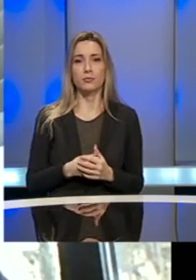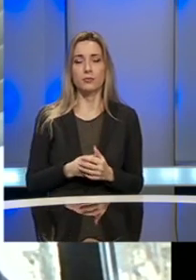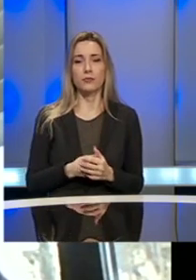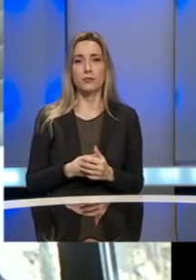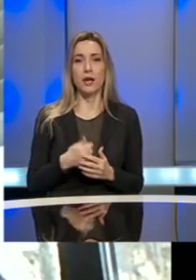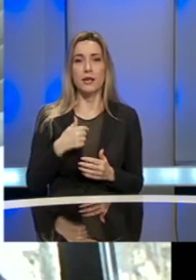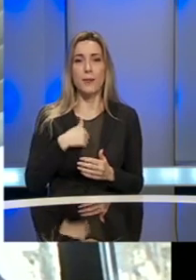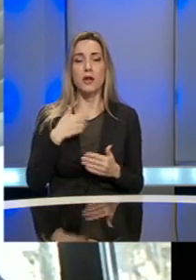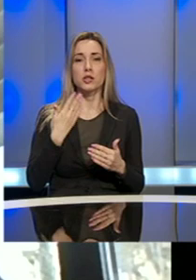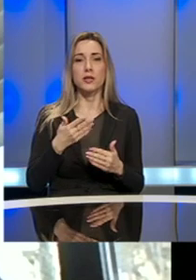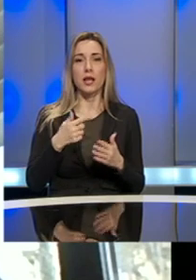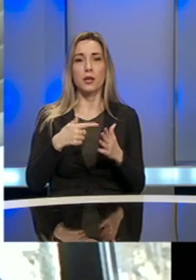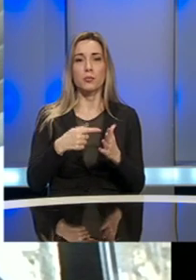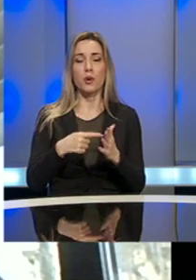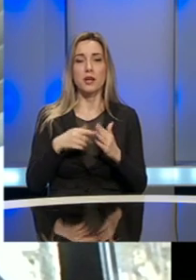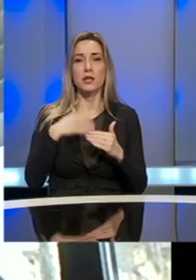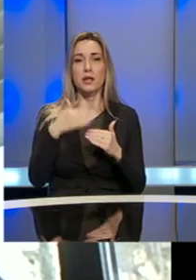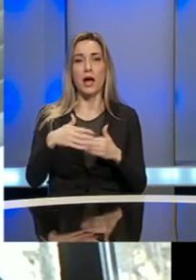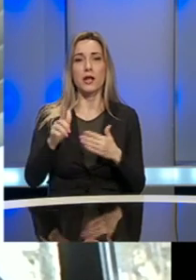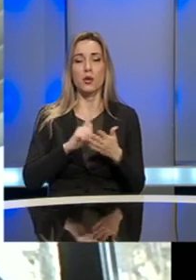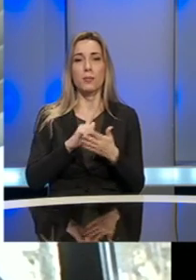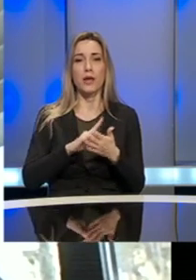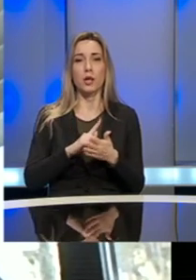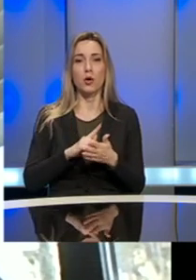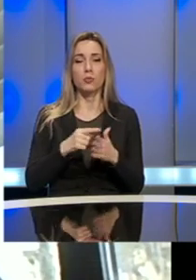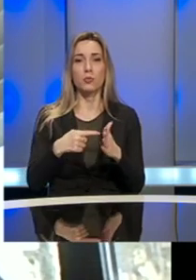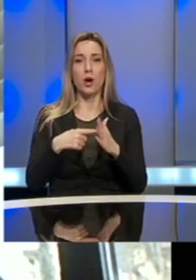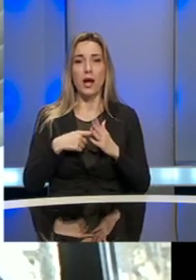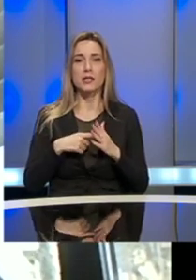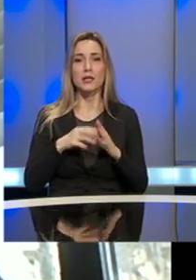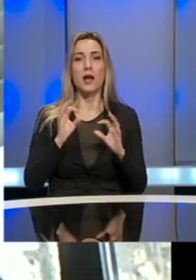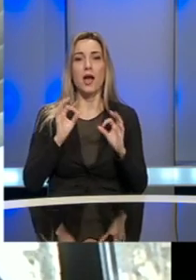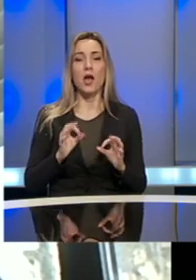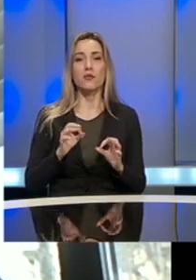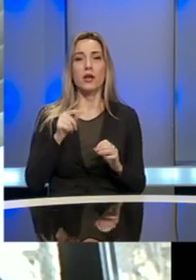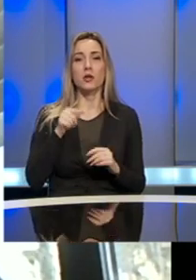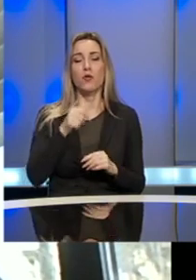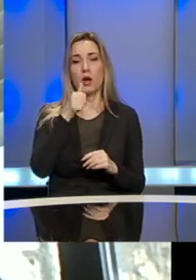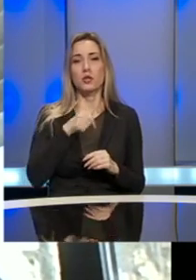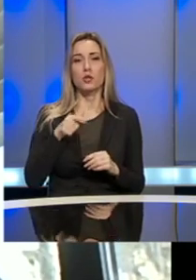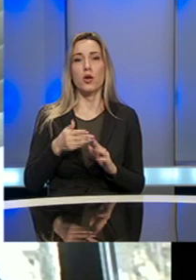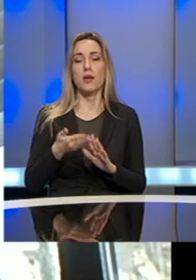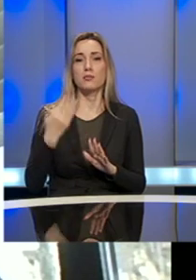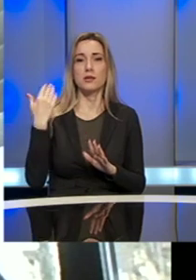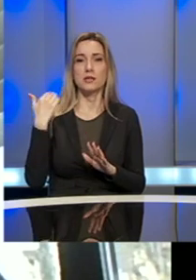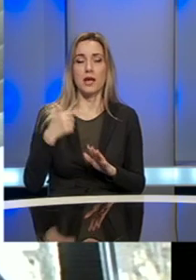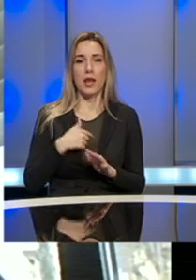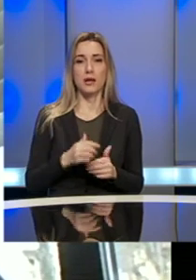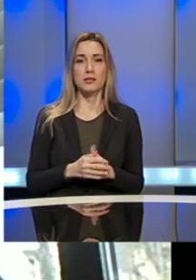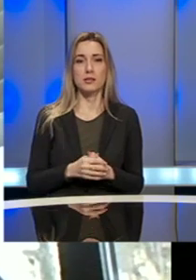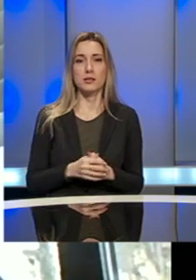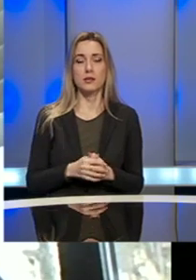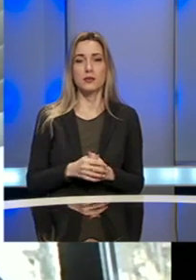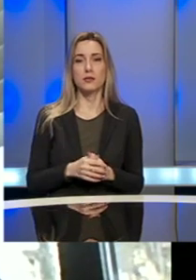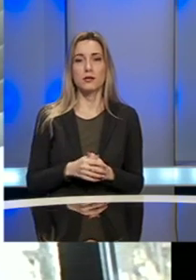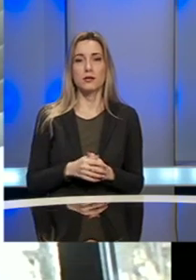Nama će tek podaci u narednom periodu pokazati efekte ovoga što je trenutno iza nas,